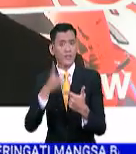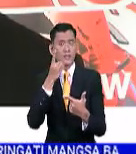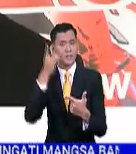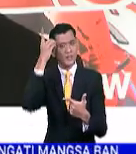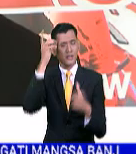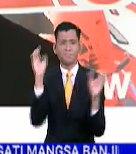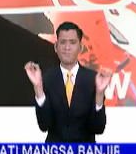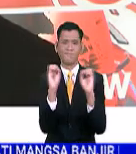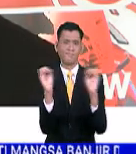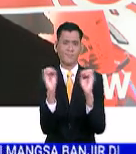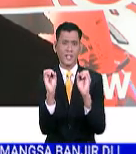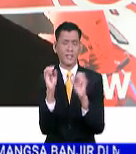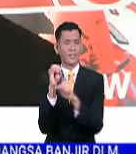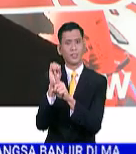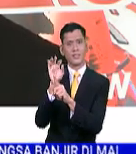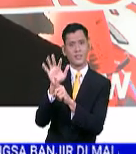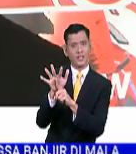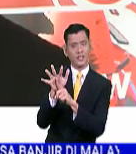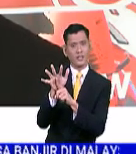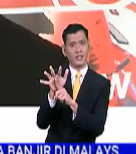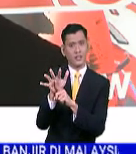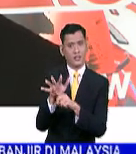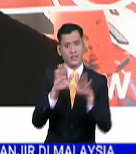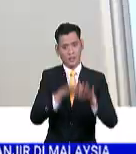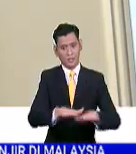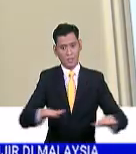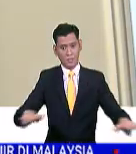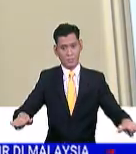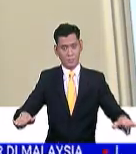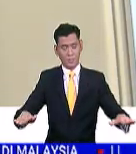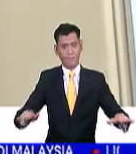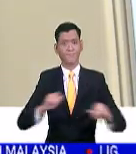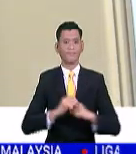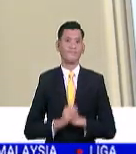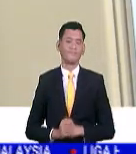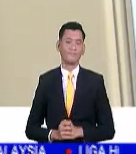hampir tidak kelihatan pada kanak-kanak pada umur ini.